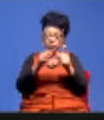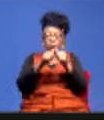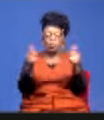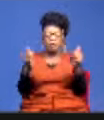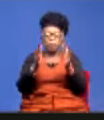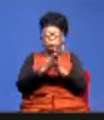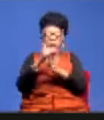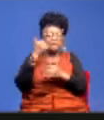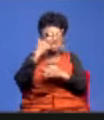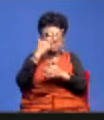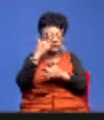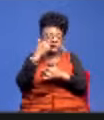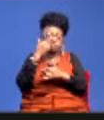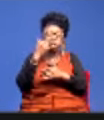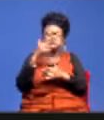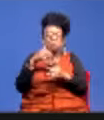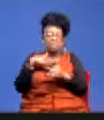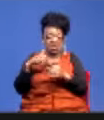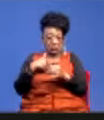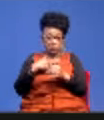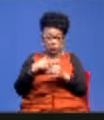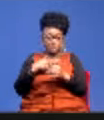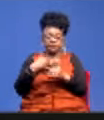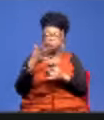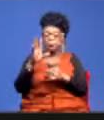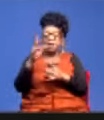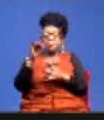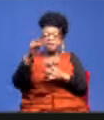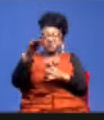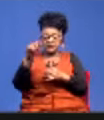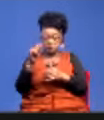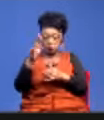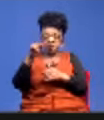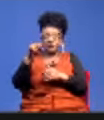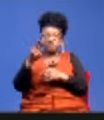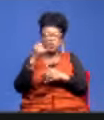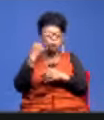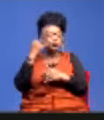ugonjwa huu wa mpox. Bridget Ngana, NTV, Nakuru.